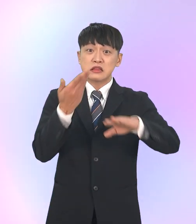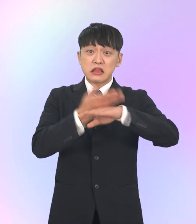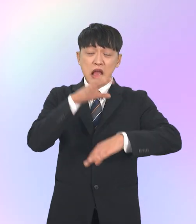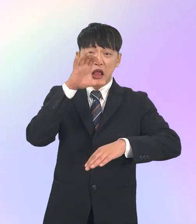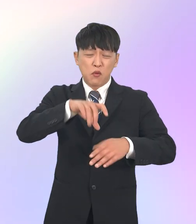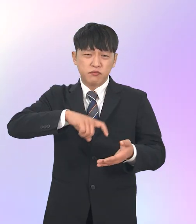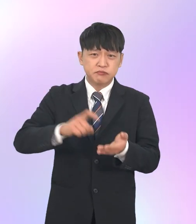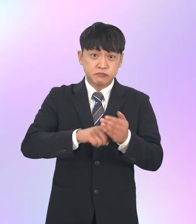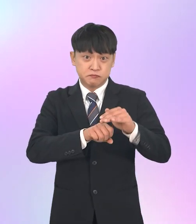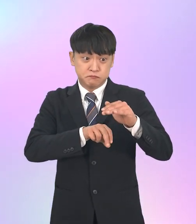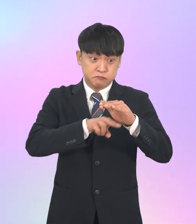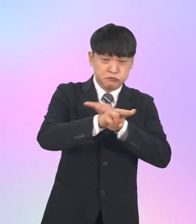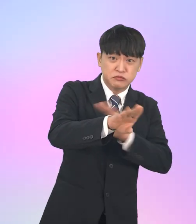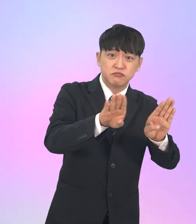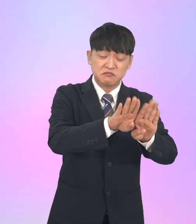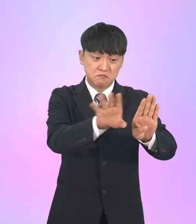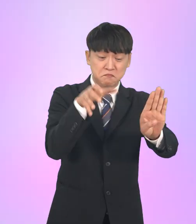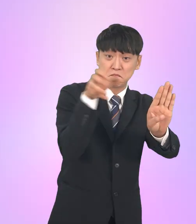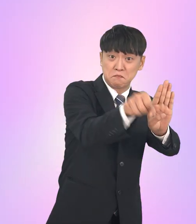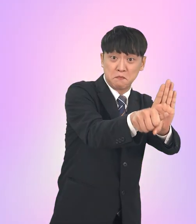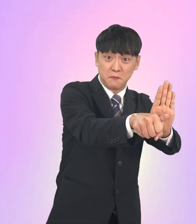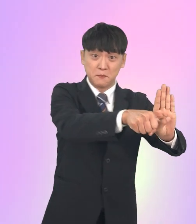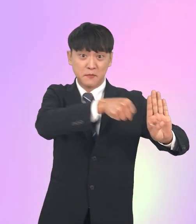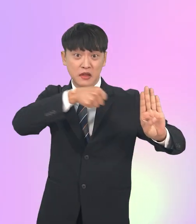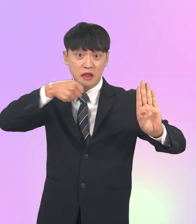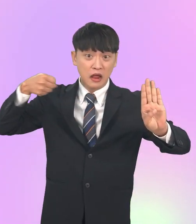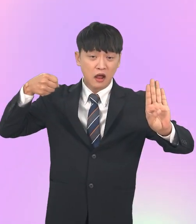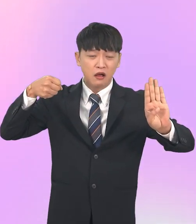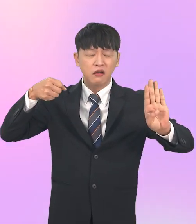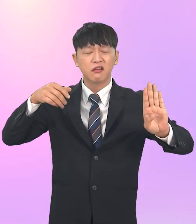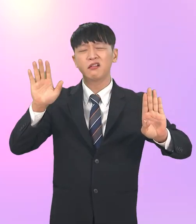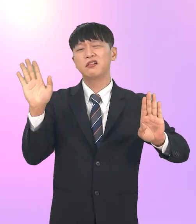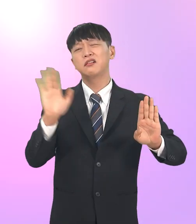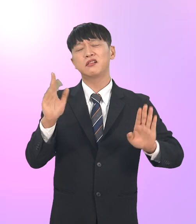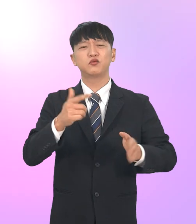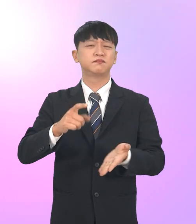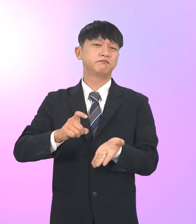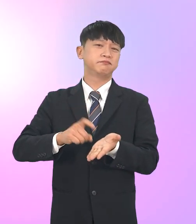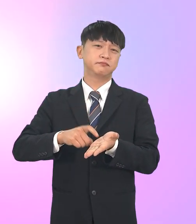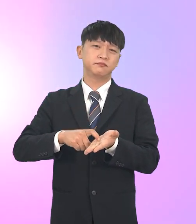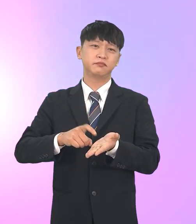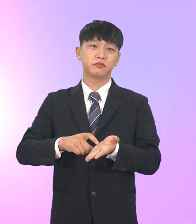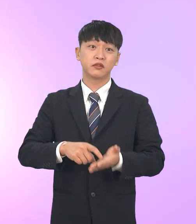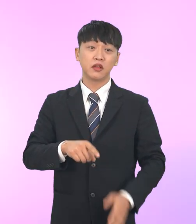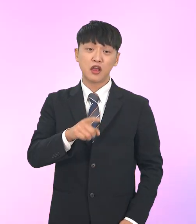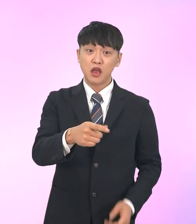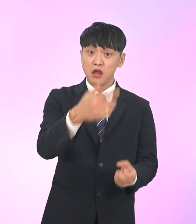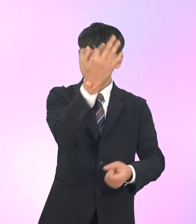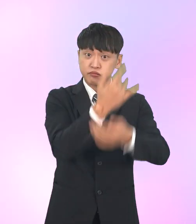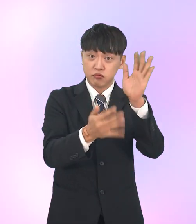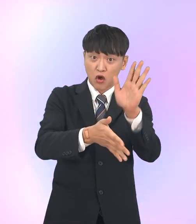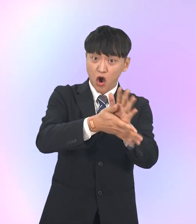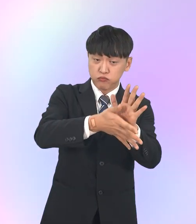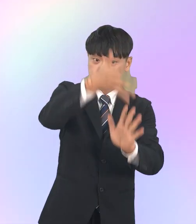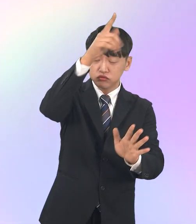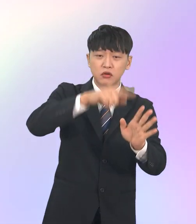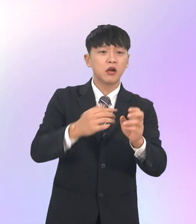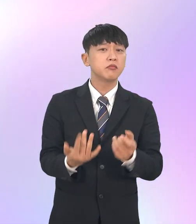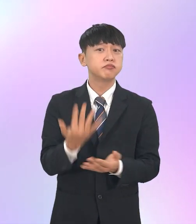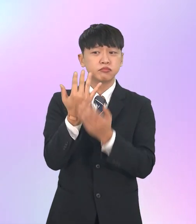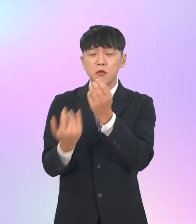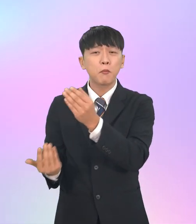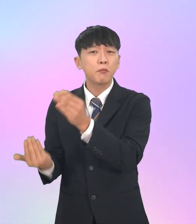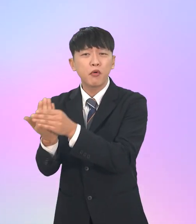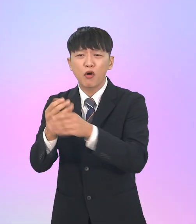다른 곳으로 빠르게 도망치려다 문을 벌컥 열고 말았죠. 하지만 너무 성급했습니다. 불이 난 건물은 어디까지